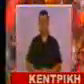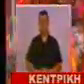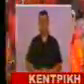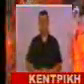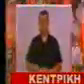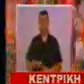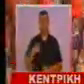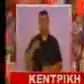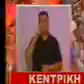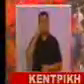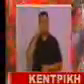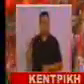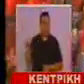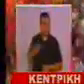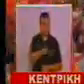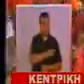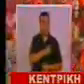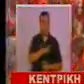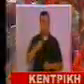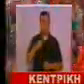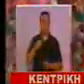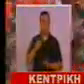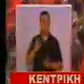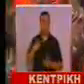Νομίζουμε ότι δεν έχουμε άδικο